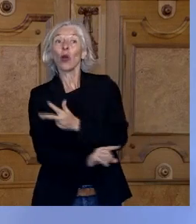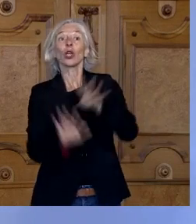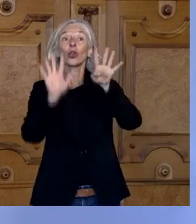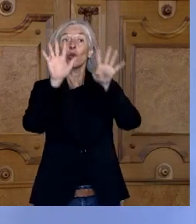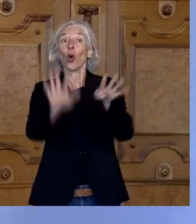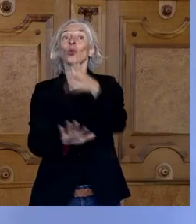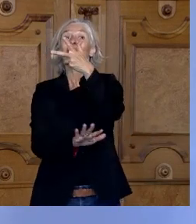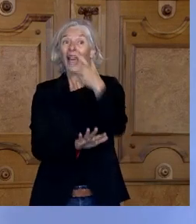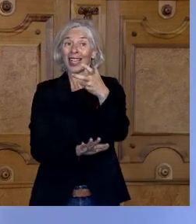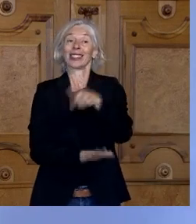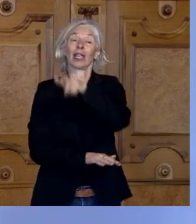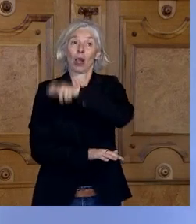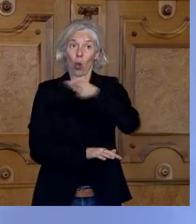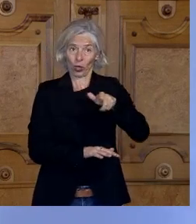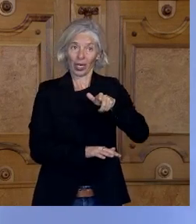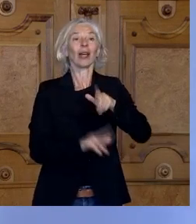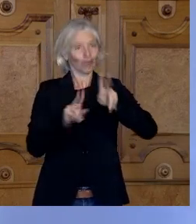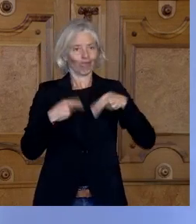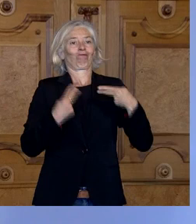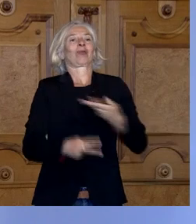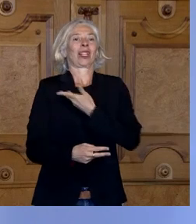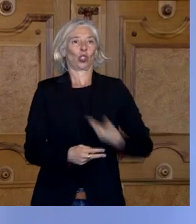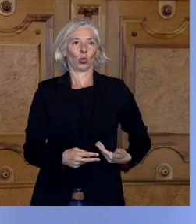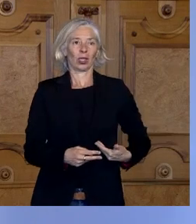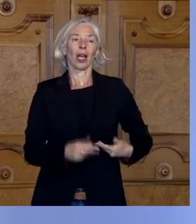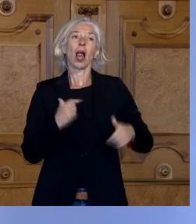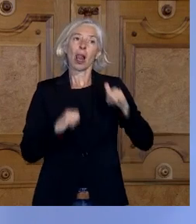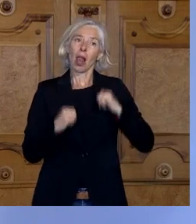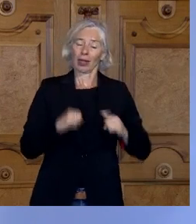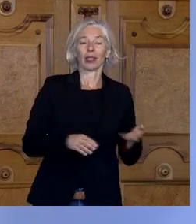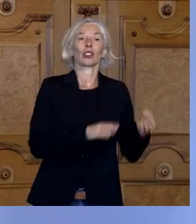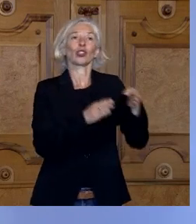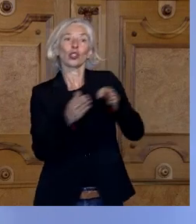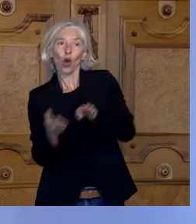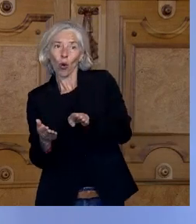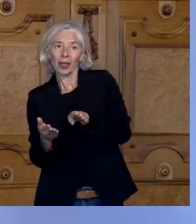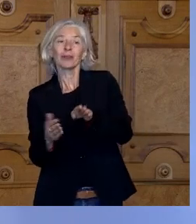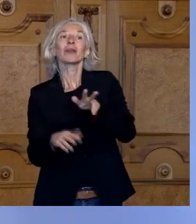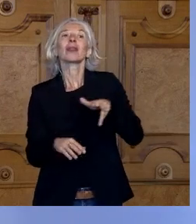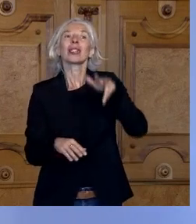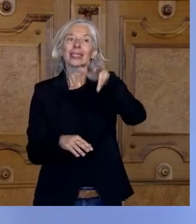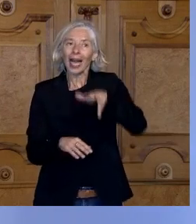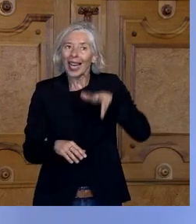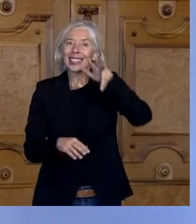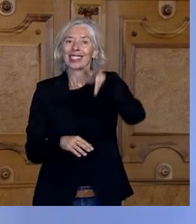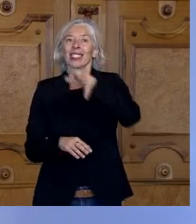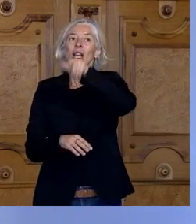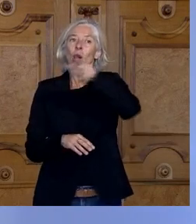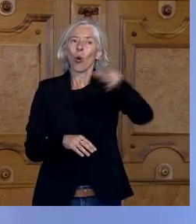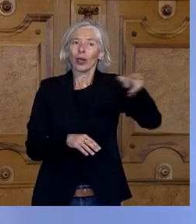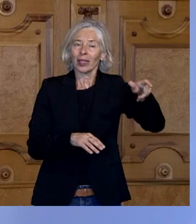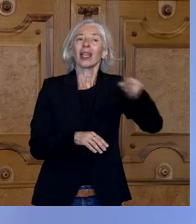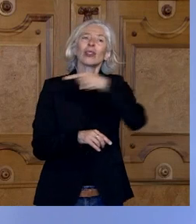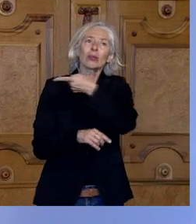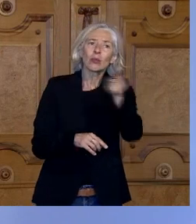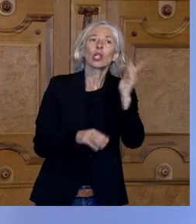90%. Leider verstorben sind 13 Patientinnen und Patienten, die älter waren und zum Teil auch entsprechende